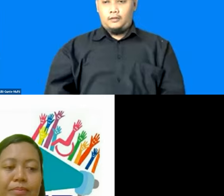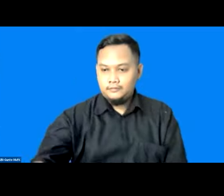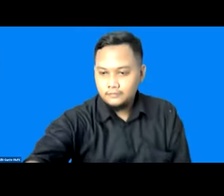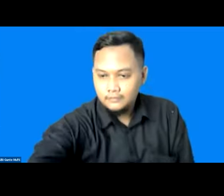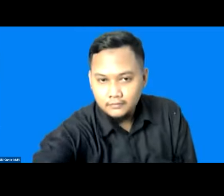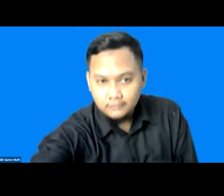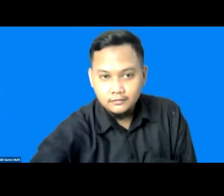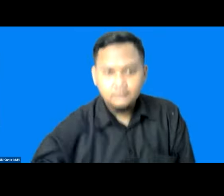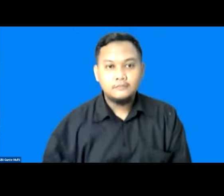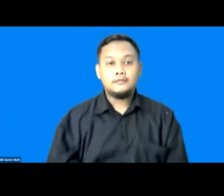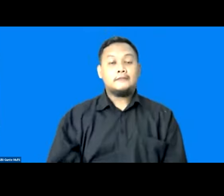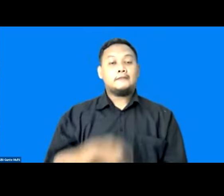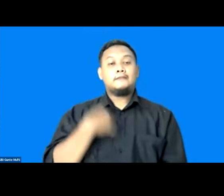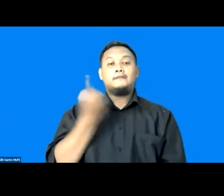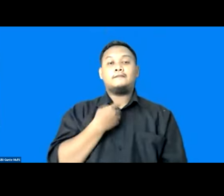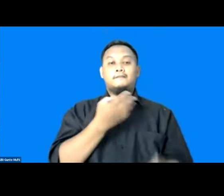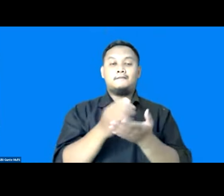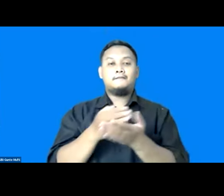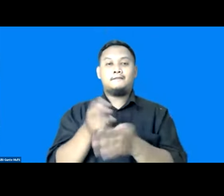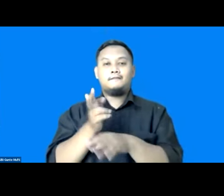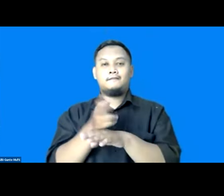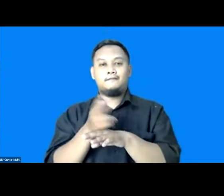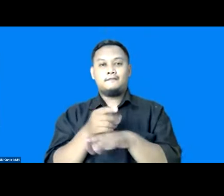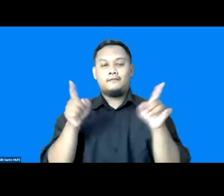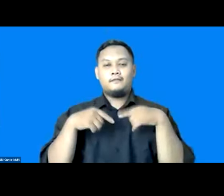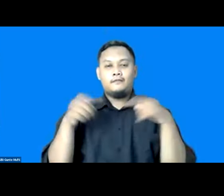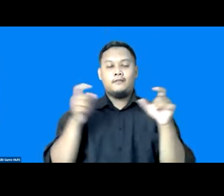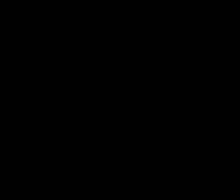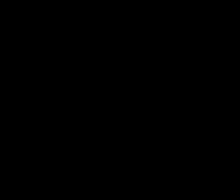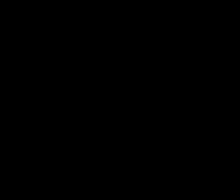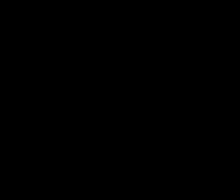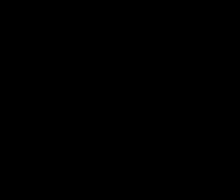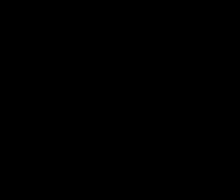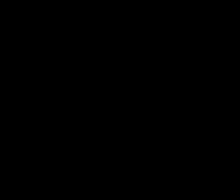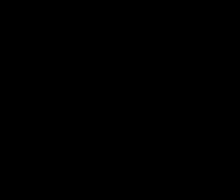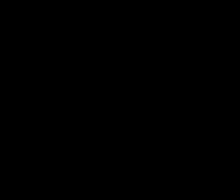Berikut kami share video lagu SLB YPAB.